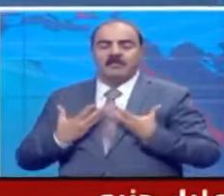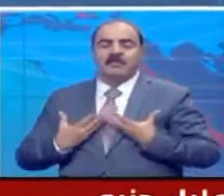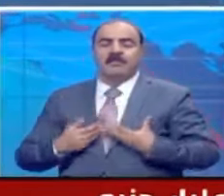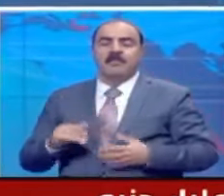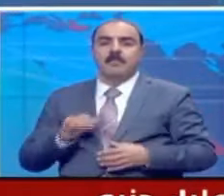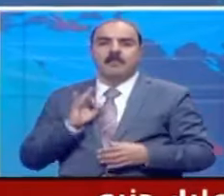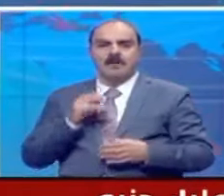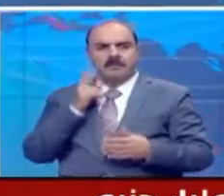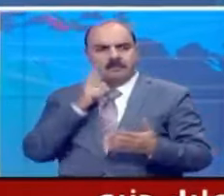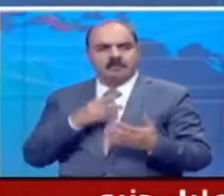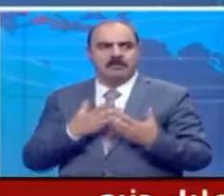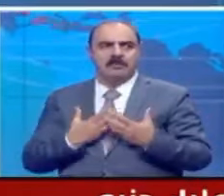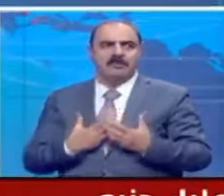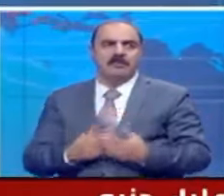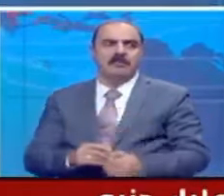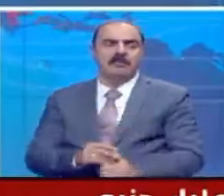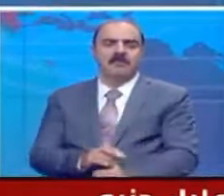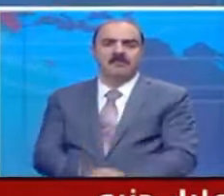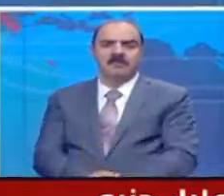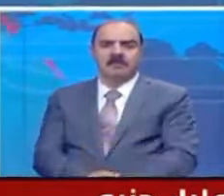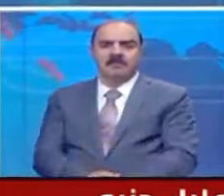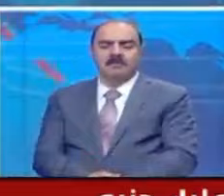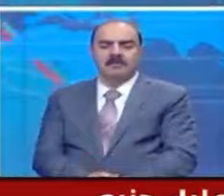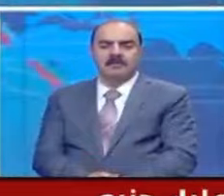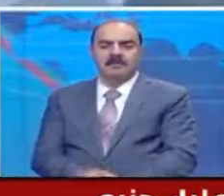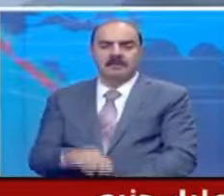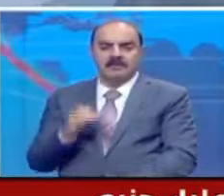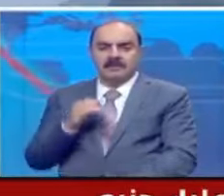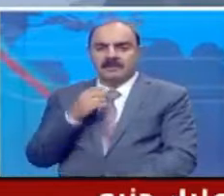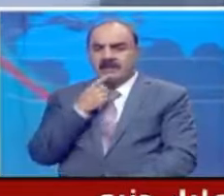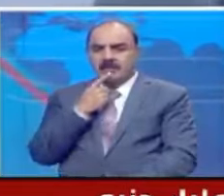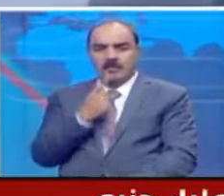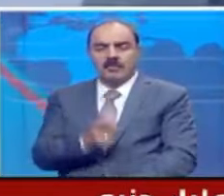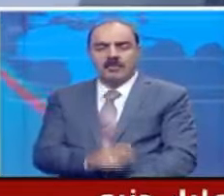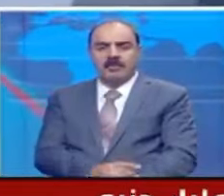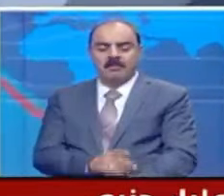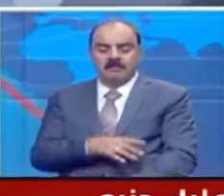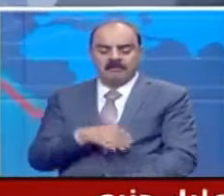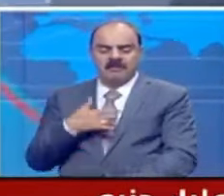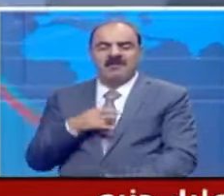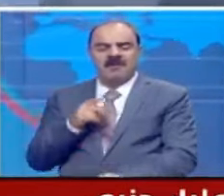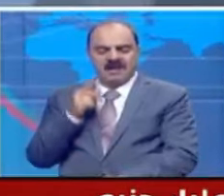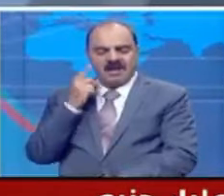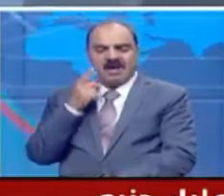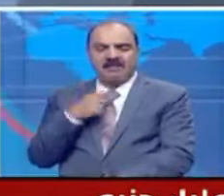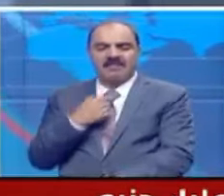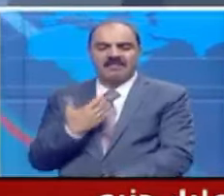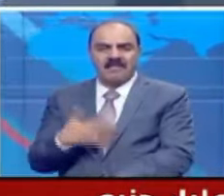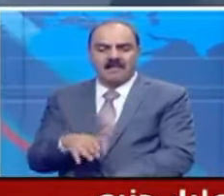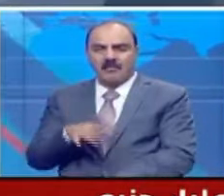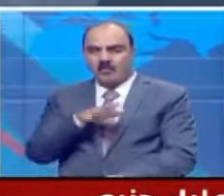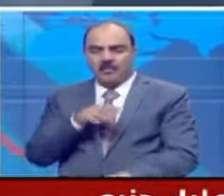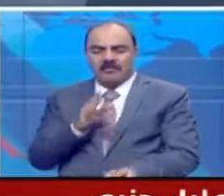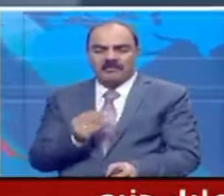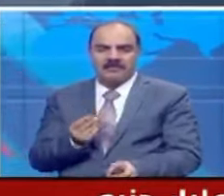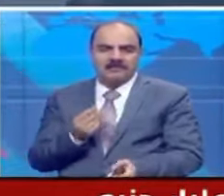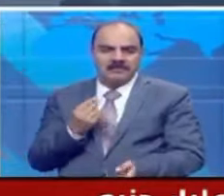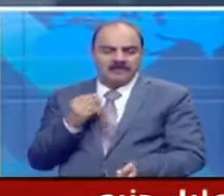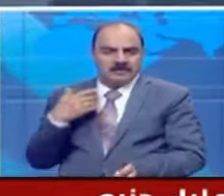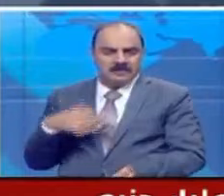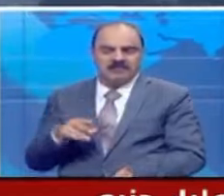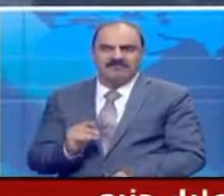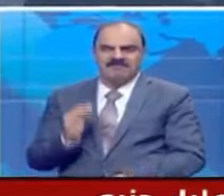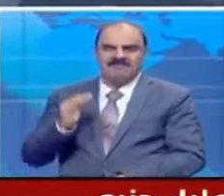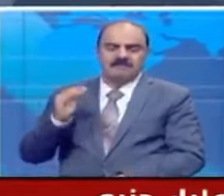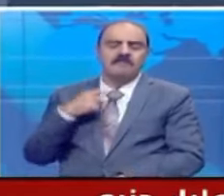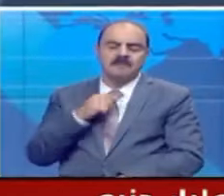المواطنين المصريين، وكان هناك وكأن الرئيس عبد الفتاح السيسي يشعر بمدى المعاناة ووضع الاقتصاد داخل مصر،